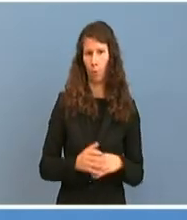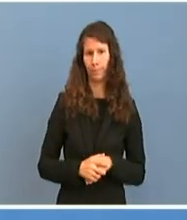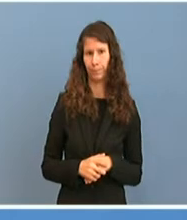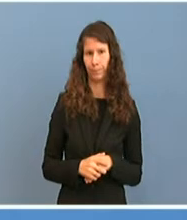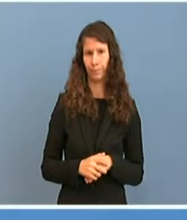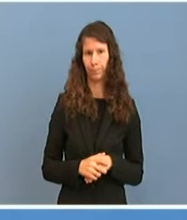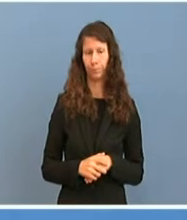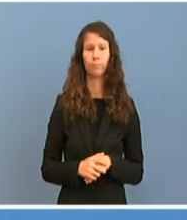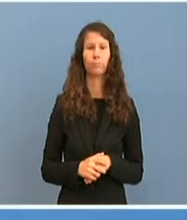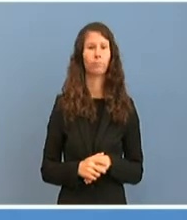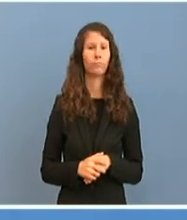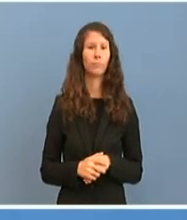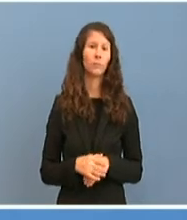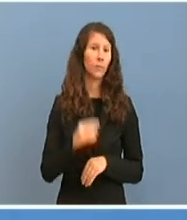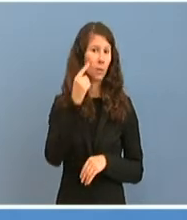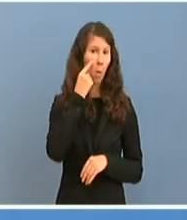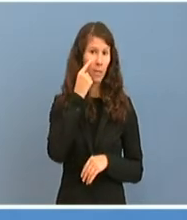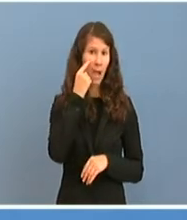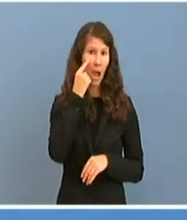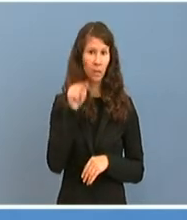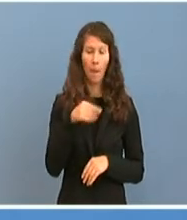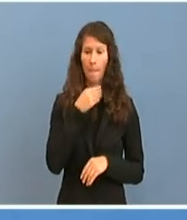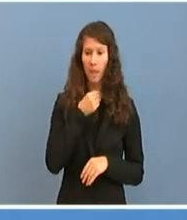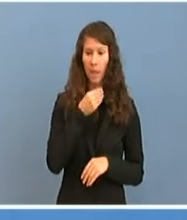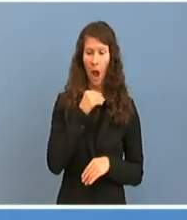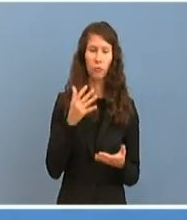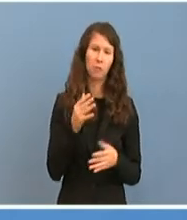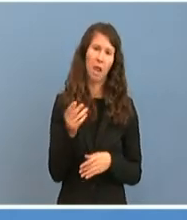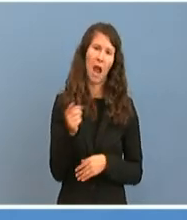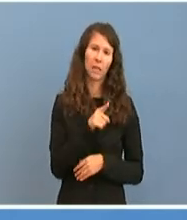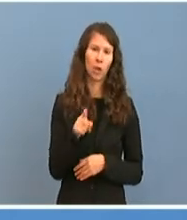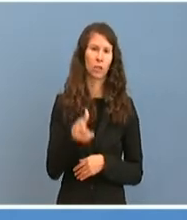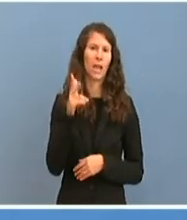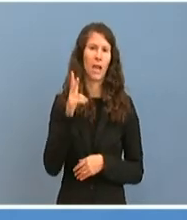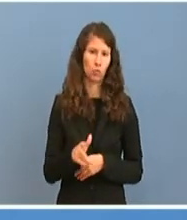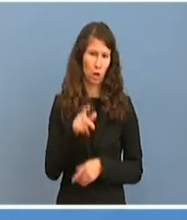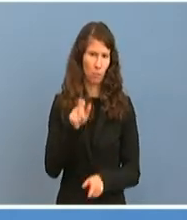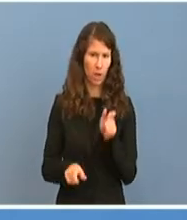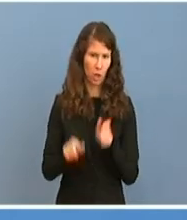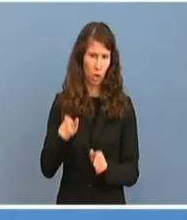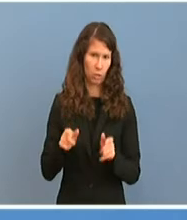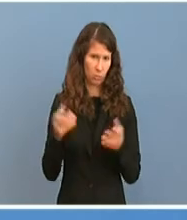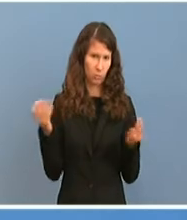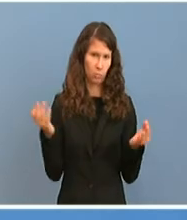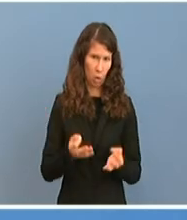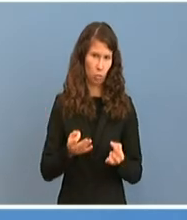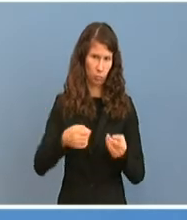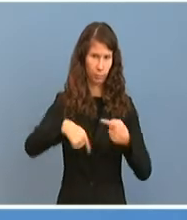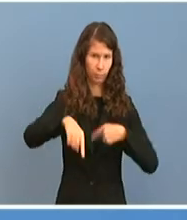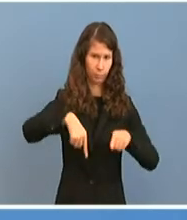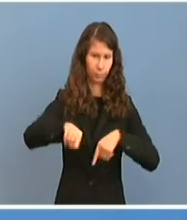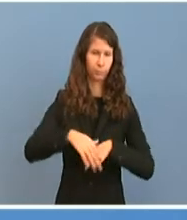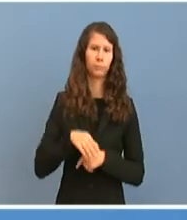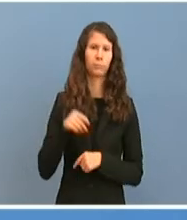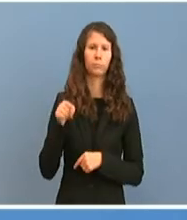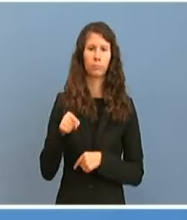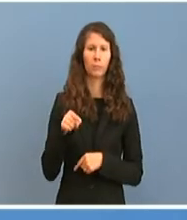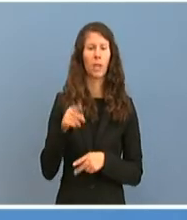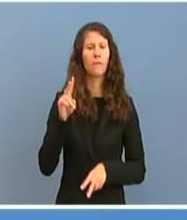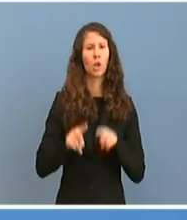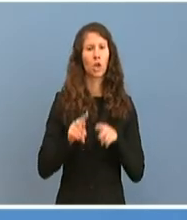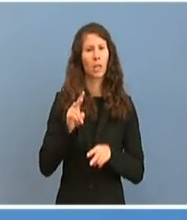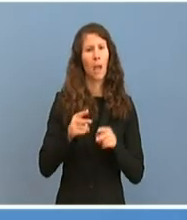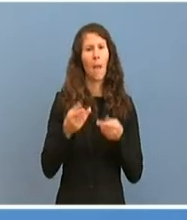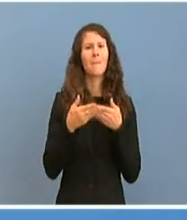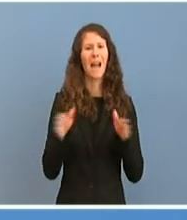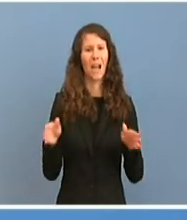bereitzustellen. Derzeit besteht der Bedarf für etwa 1.300 Menschen. Diese 15.000 Menschen sind in abgestufter Bereitschaftslage sozusagen